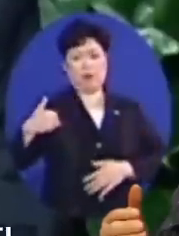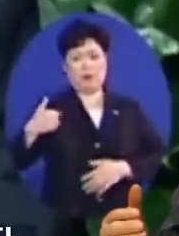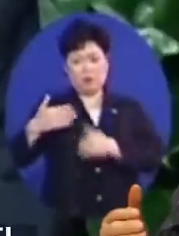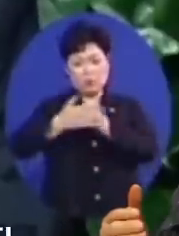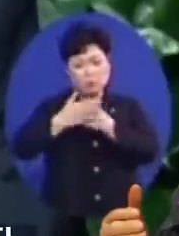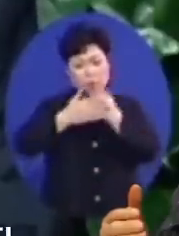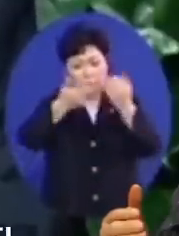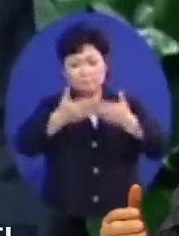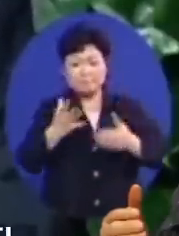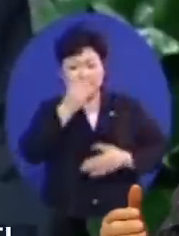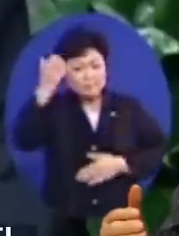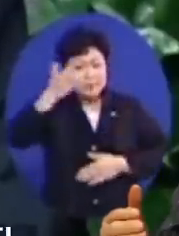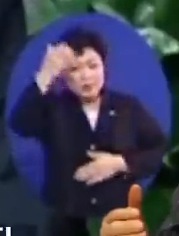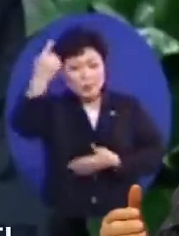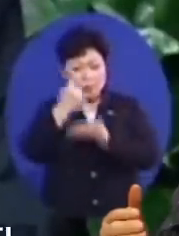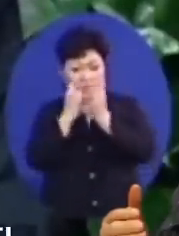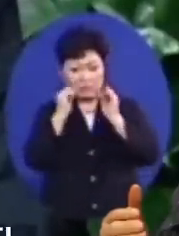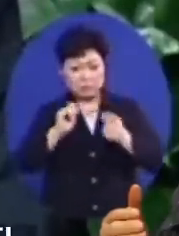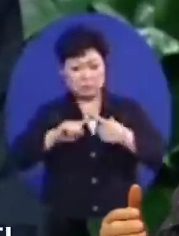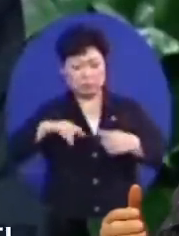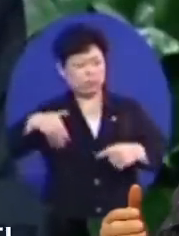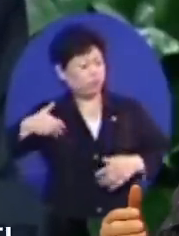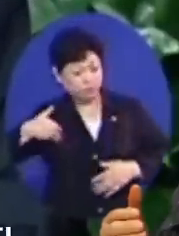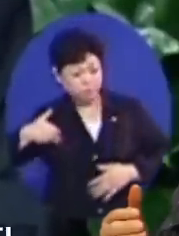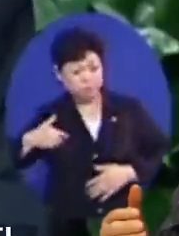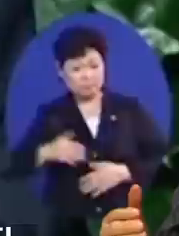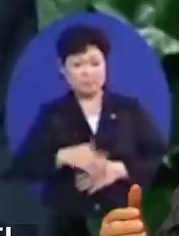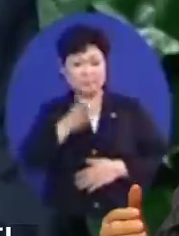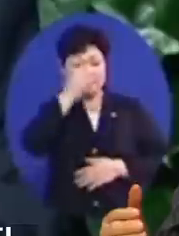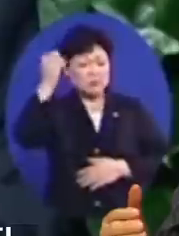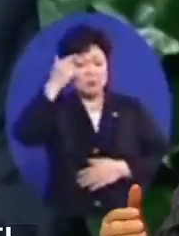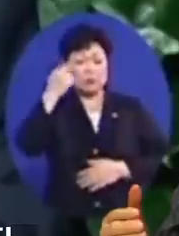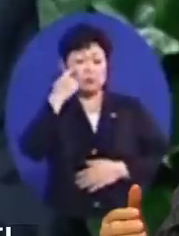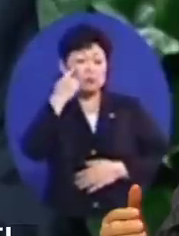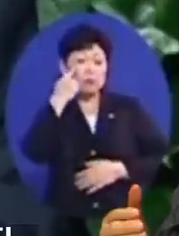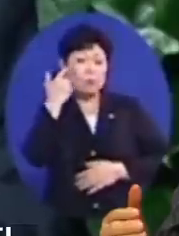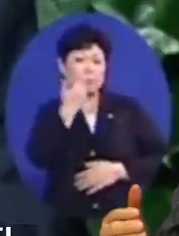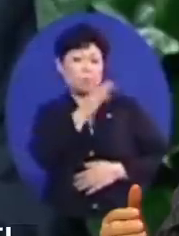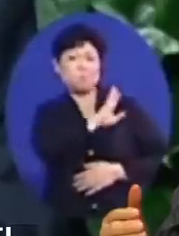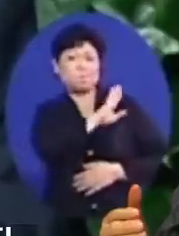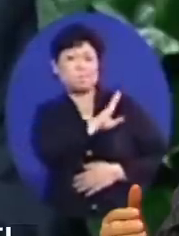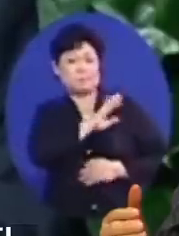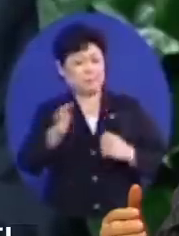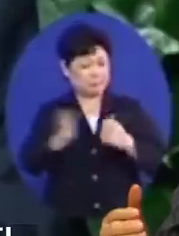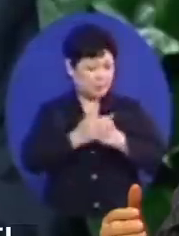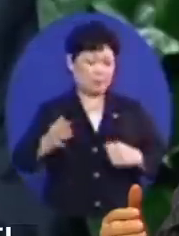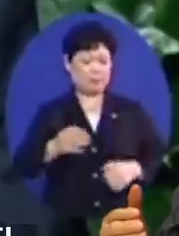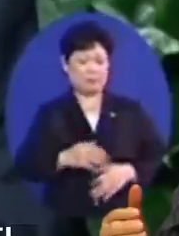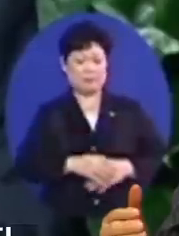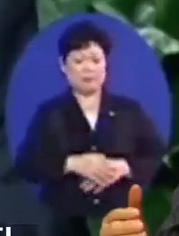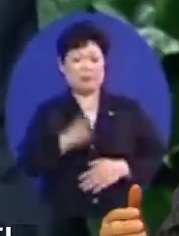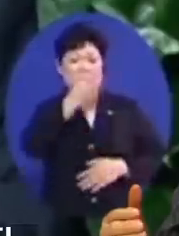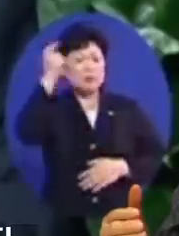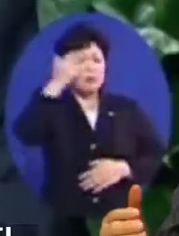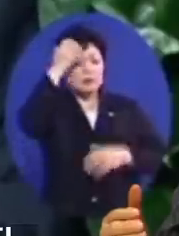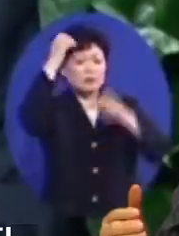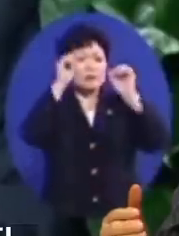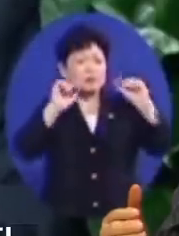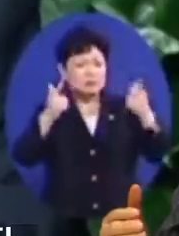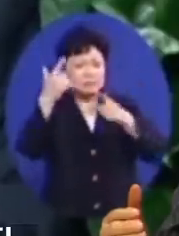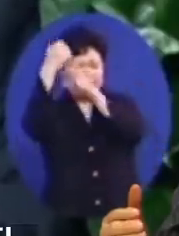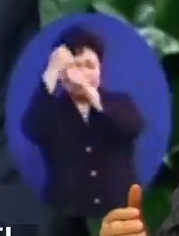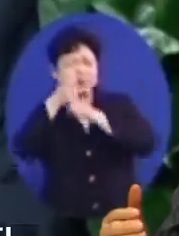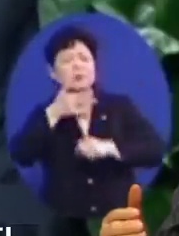도우시는 성령이 와 계신 것을 모릅니다. 성령은 눈에 안 보이기 때문에 성령이 계신 것을 모르고 의지하지